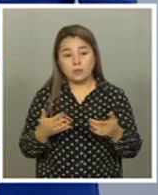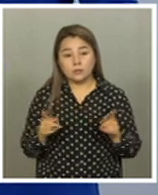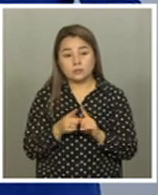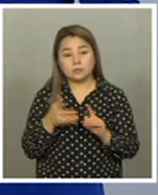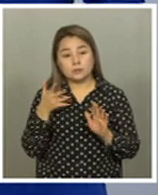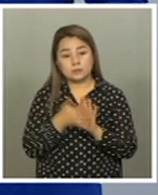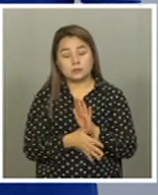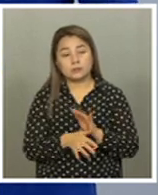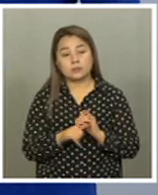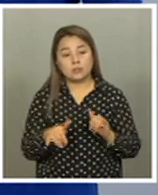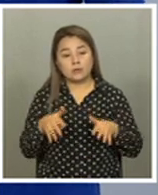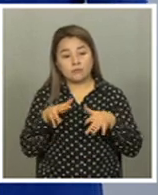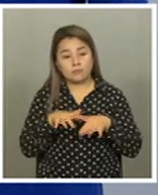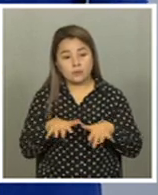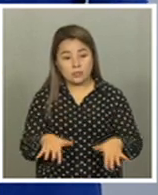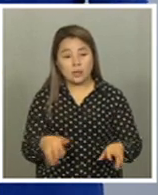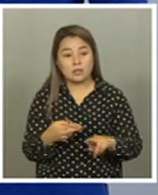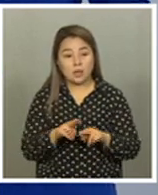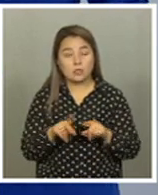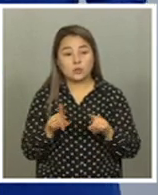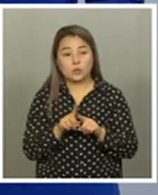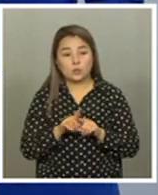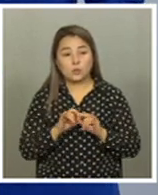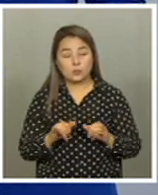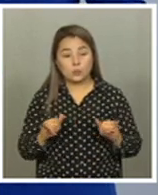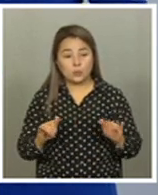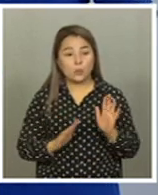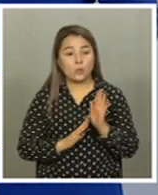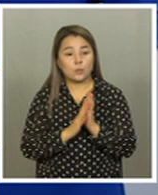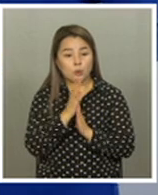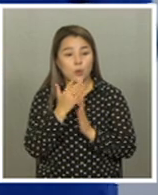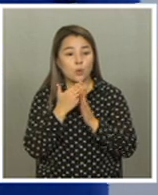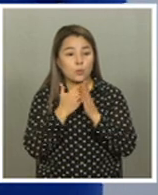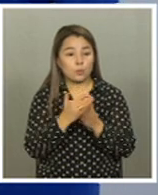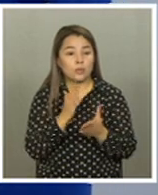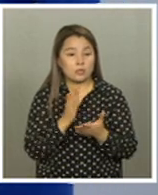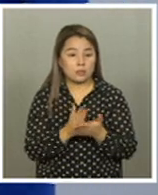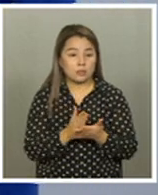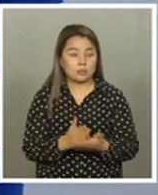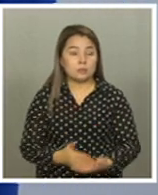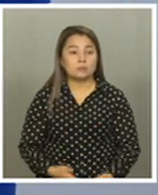арқылы тамырды жуандатып өсіруге көмектеседі.